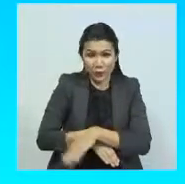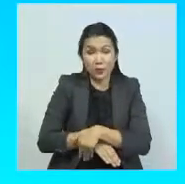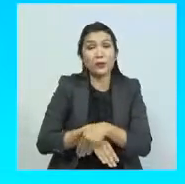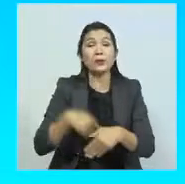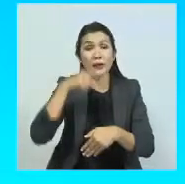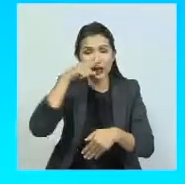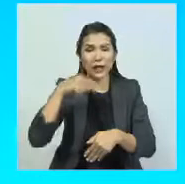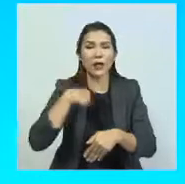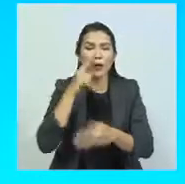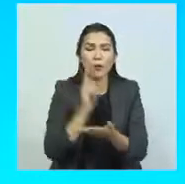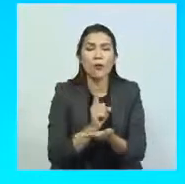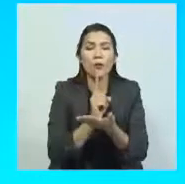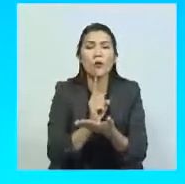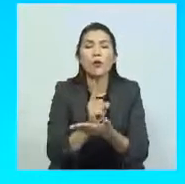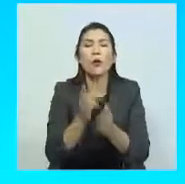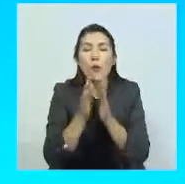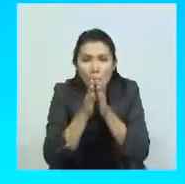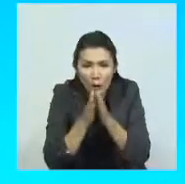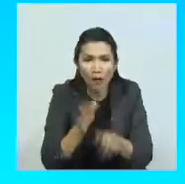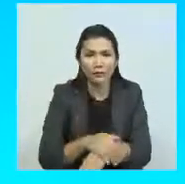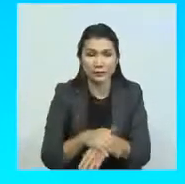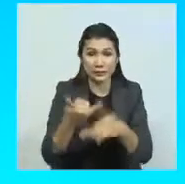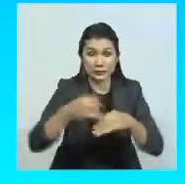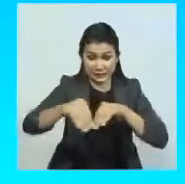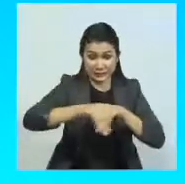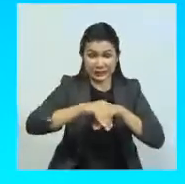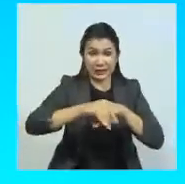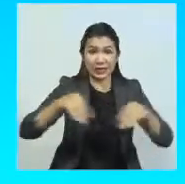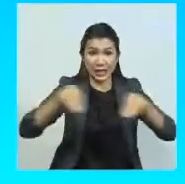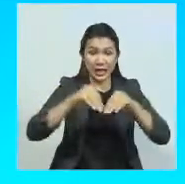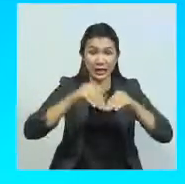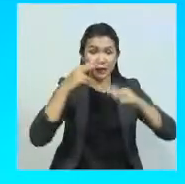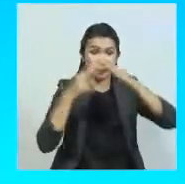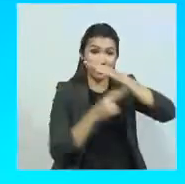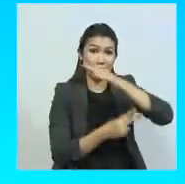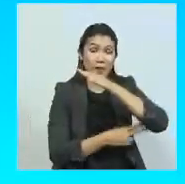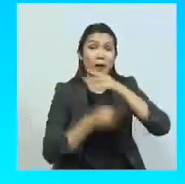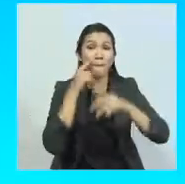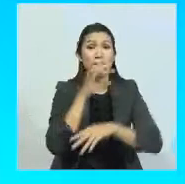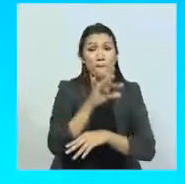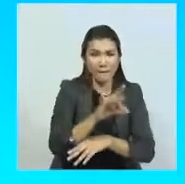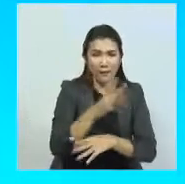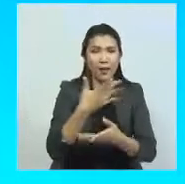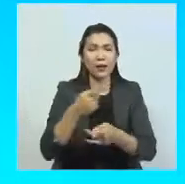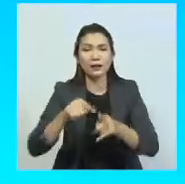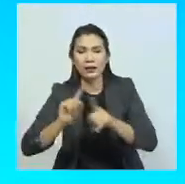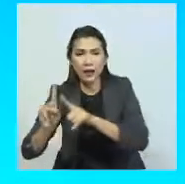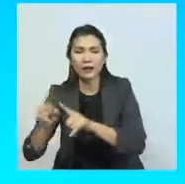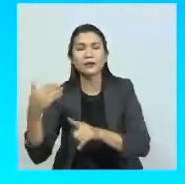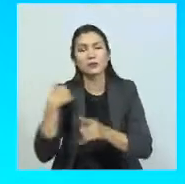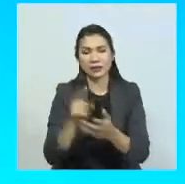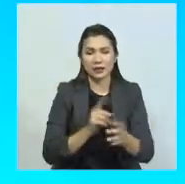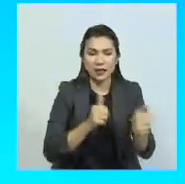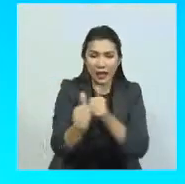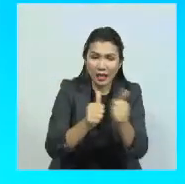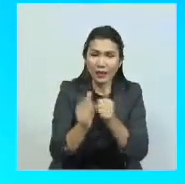คือที่บริเวณคลององอ่างแล้วก็ที่ใต้สะพานพระราม8ฝั่งธนบุรีค่ะซึ่งก็จะมีกิจกรรมทั้งการประกวดกระทง